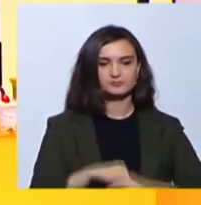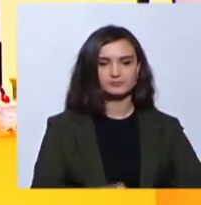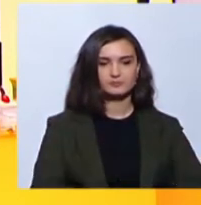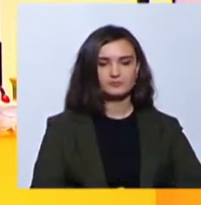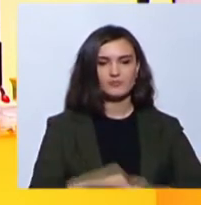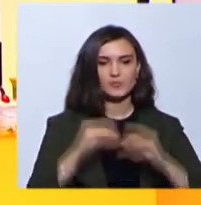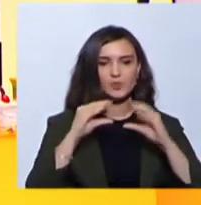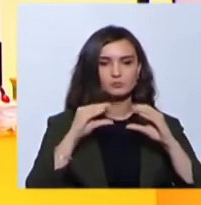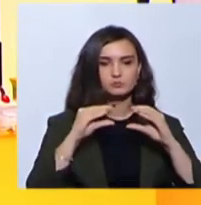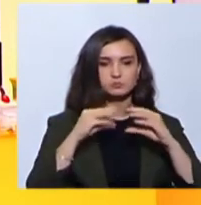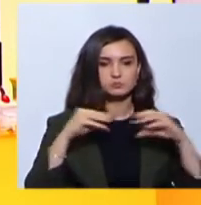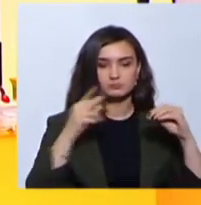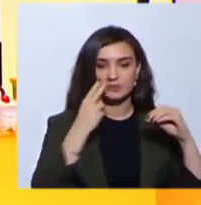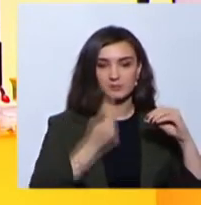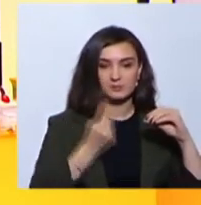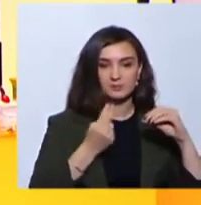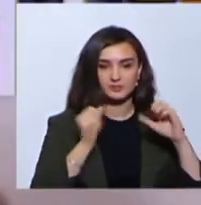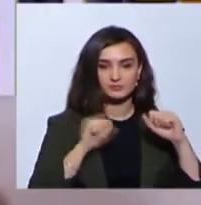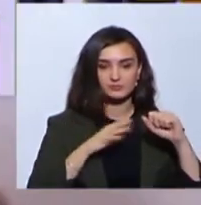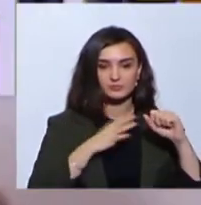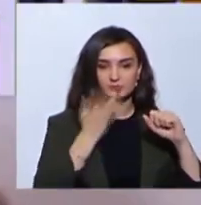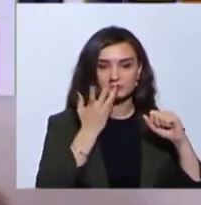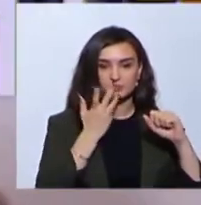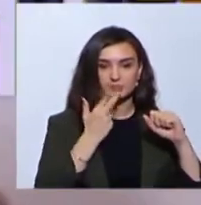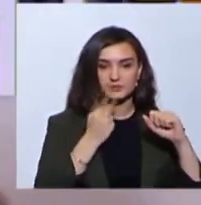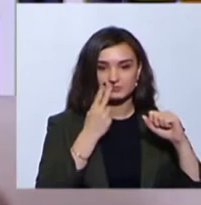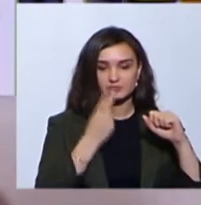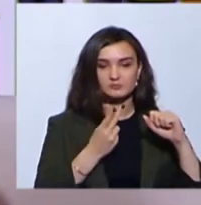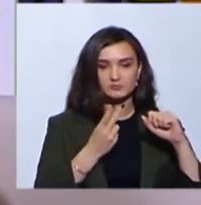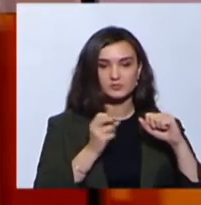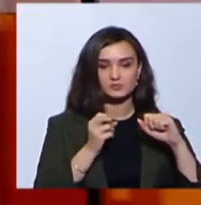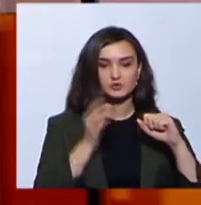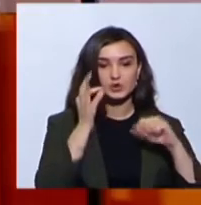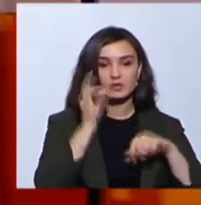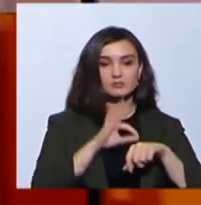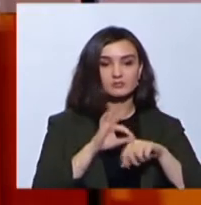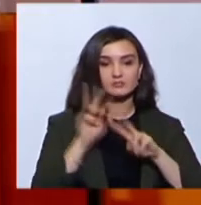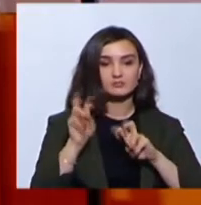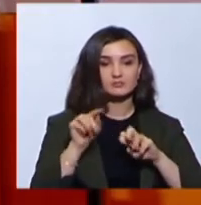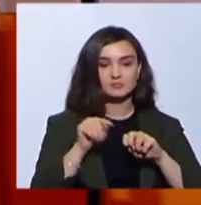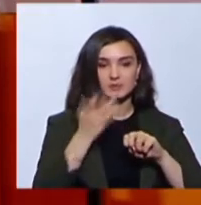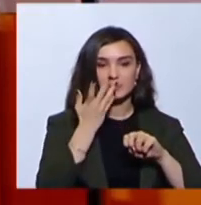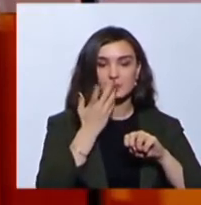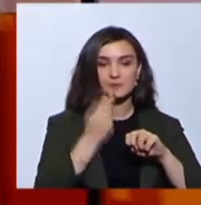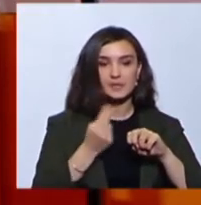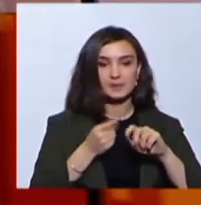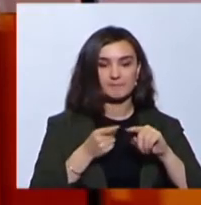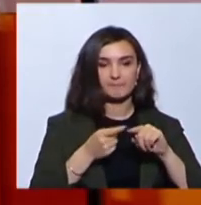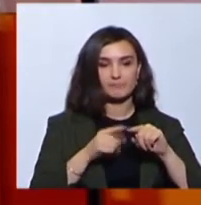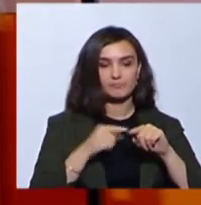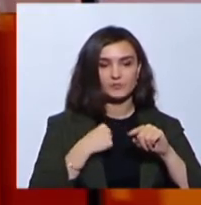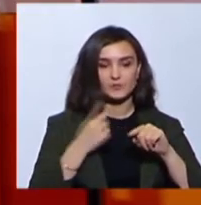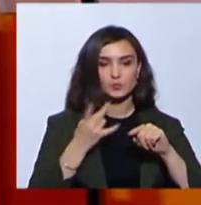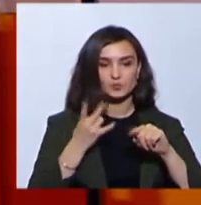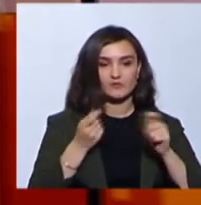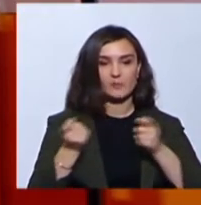იგივე სისქის შეფერილობით შეიძლება შევარჩიოთ უფრო უსაფრთხო შაქრიანი დიაბეტის შემთხვევაში და არა მხოლოდ იქ სადაც ჩვენ